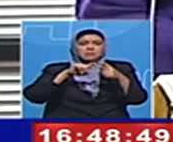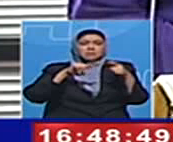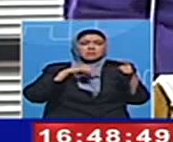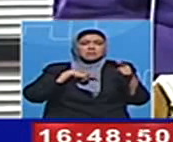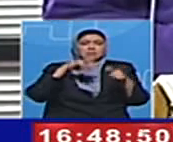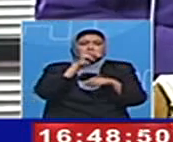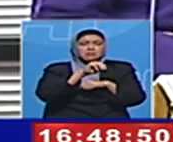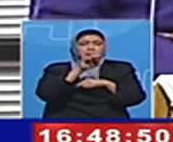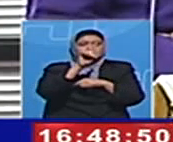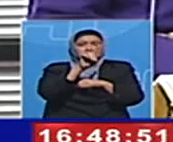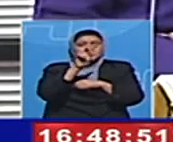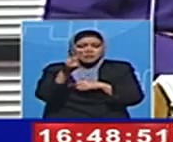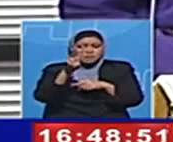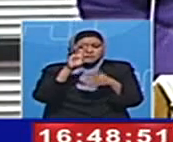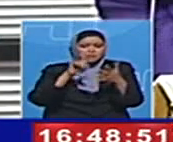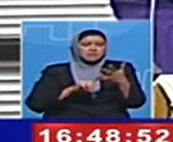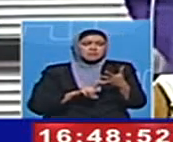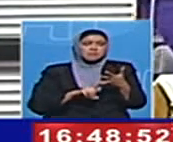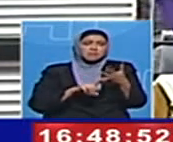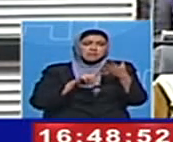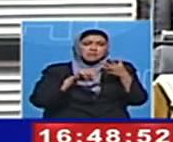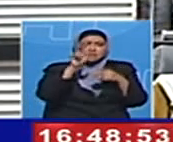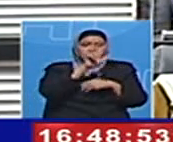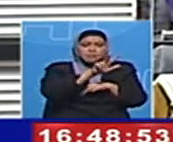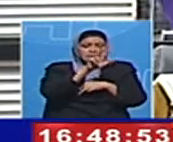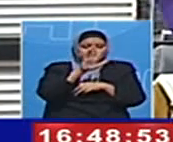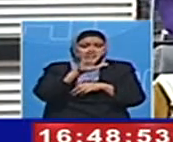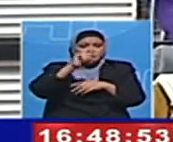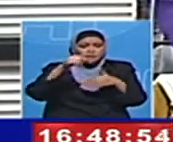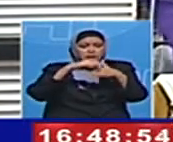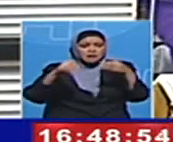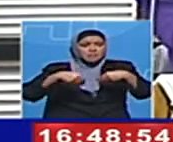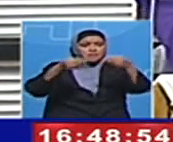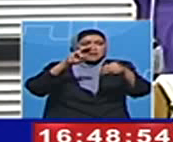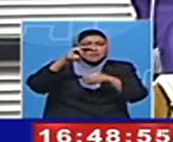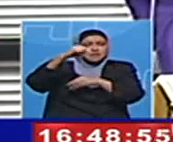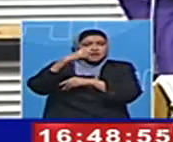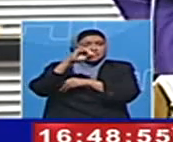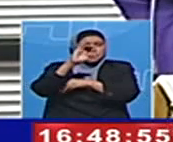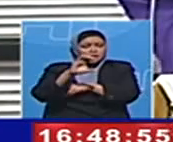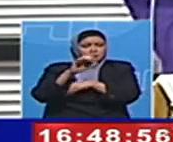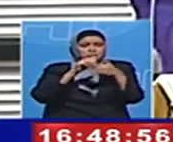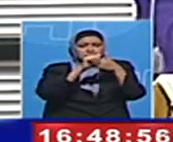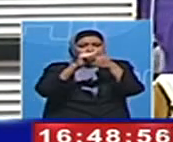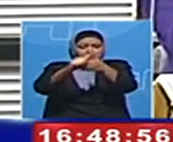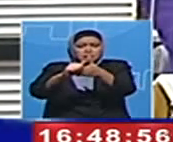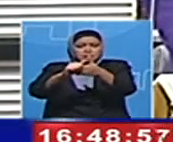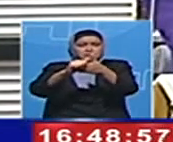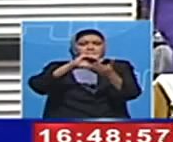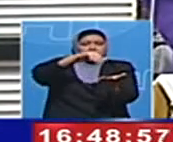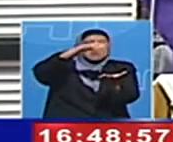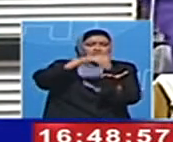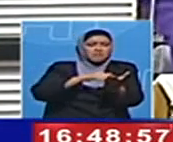Dead ventures berhad keempat 35 juta Kepada Magic sebagai peneraju H keusahawanan dan